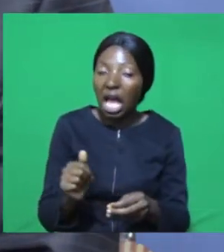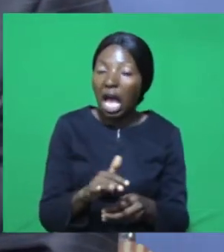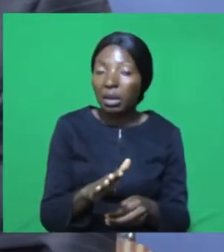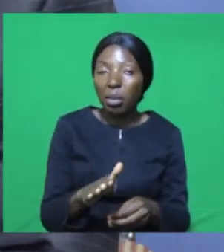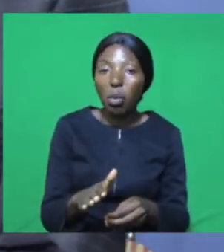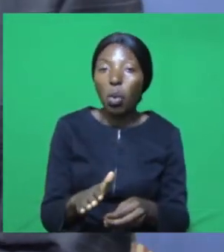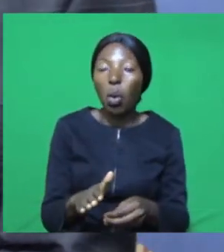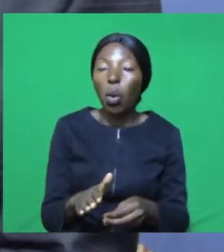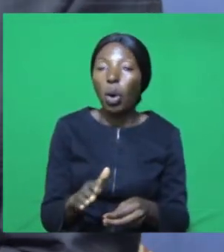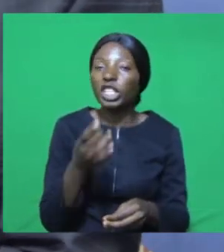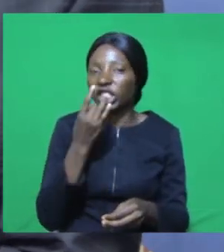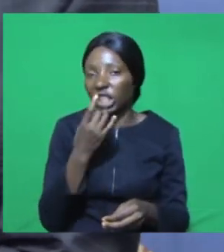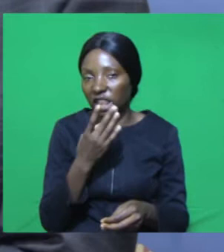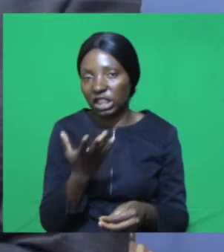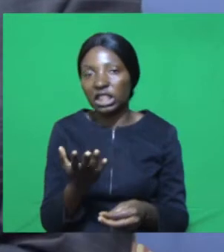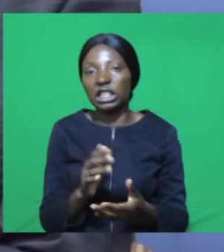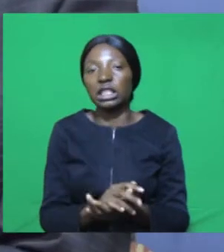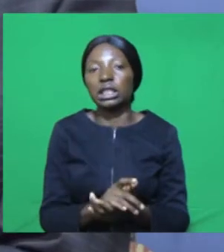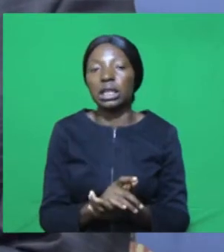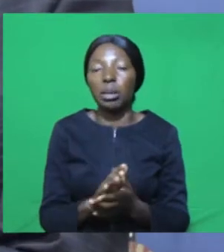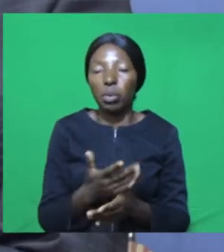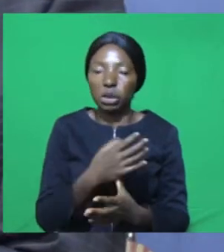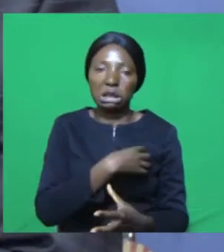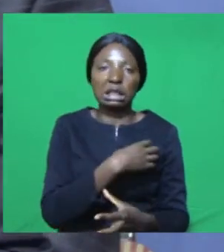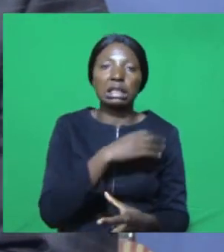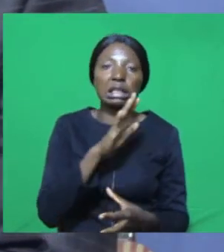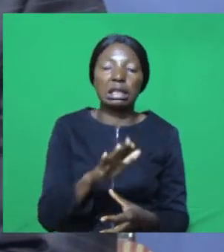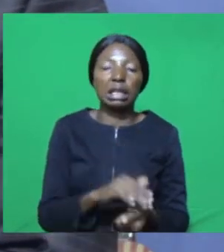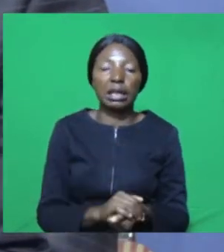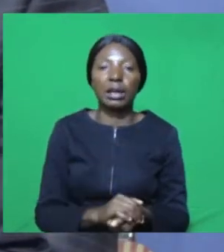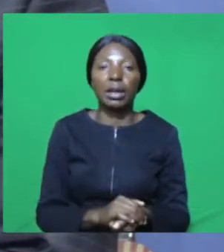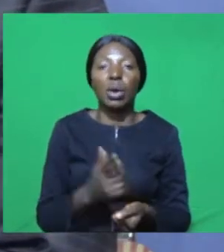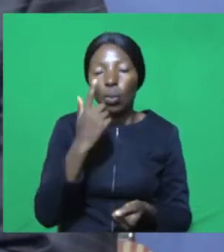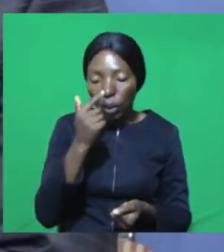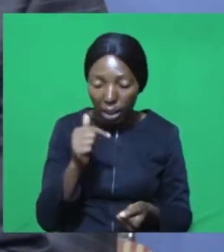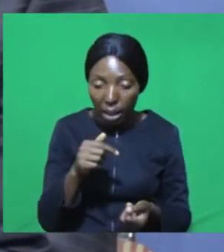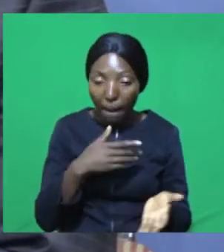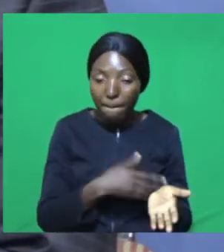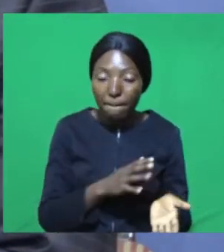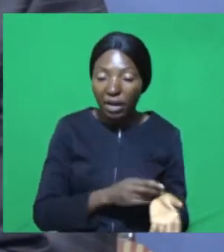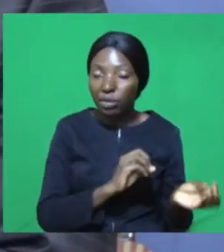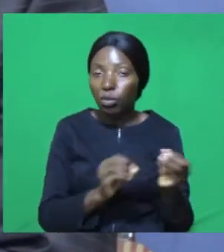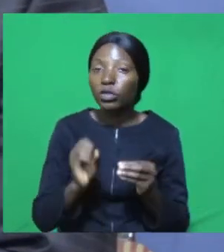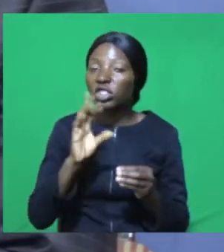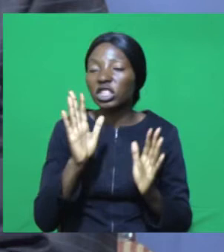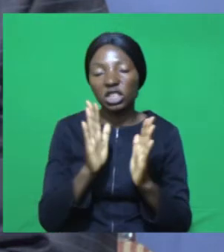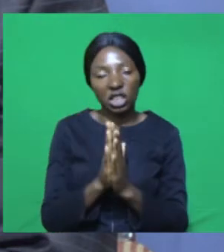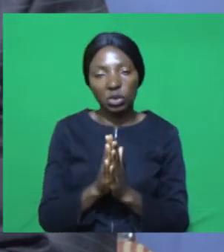Chipiriso pachaura ya waropa likapinzwa na romu sanctuari. Sanctuari ino kaya no tora kushiba kuya. Tokera hache